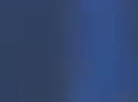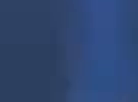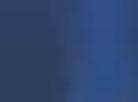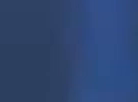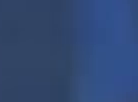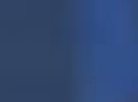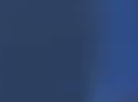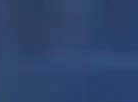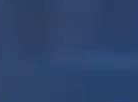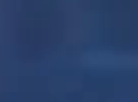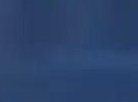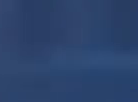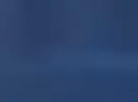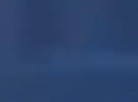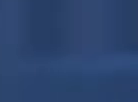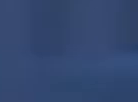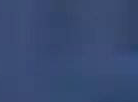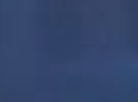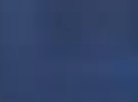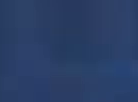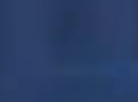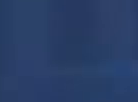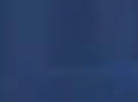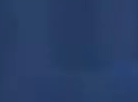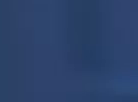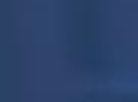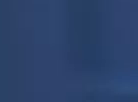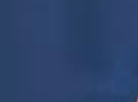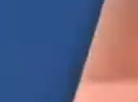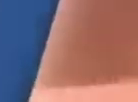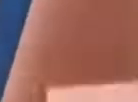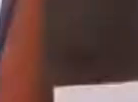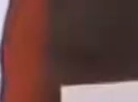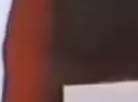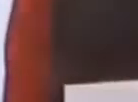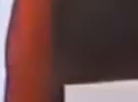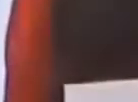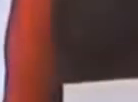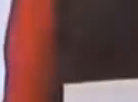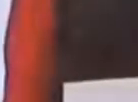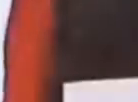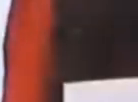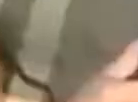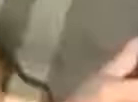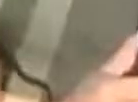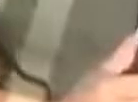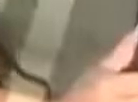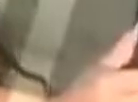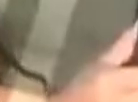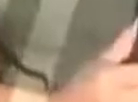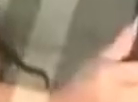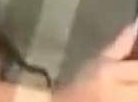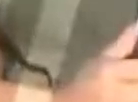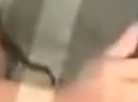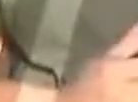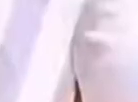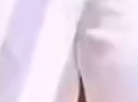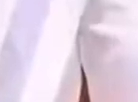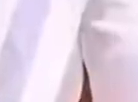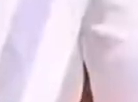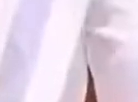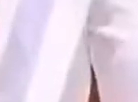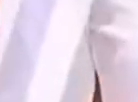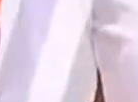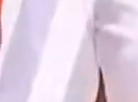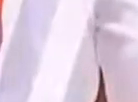kasama sila Yusek Rocky Ignacio at Joey Gilas tuwing Sabado. At sina Eunice Monte, Daniel Manalastas,